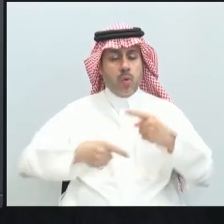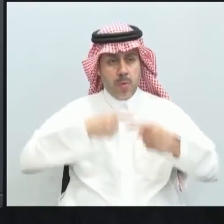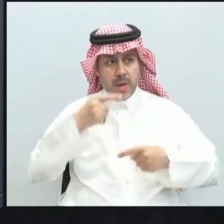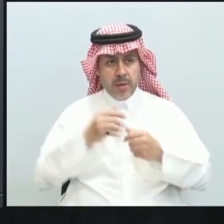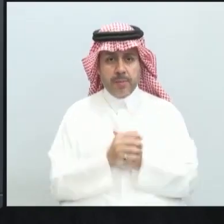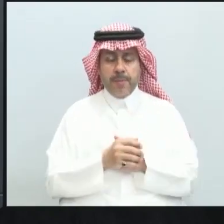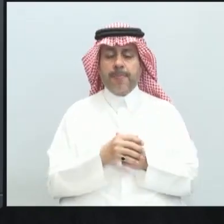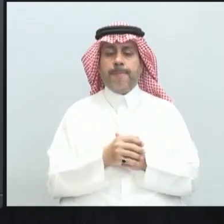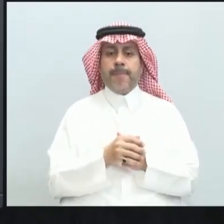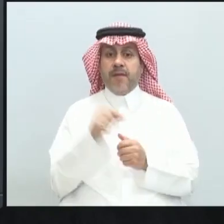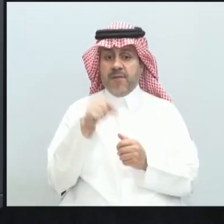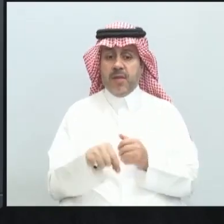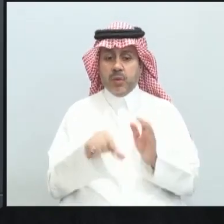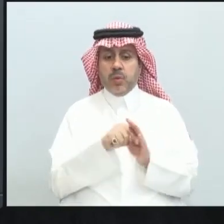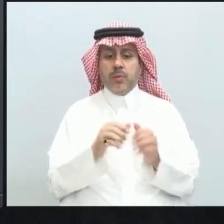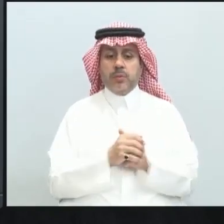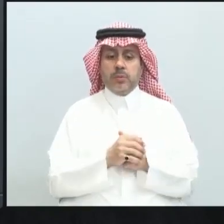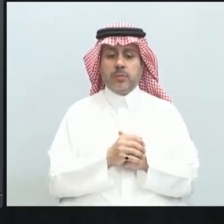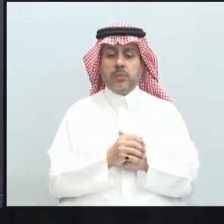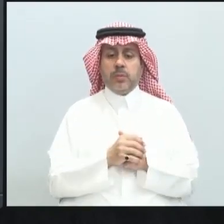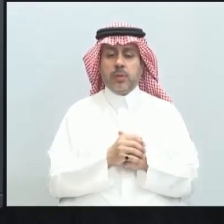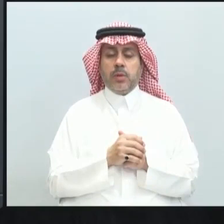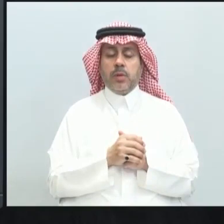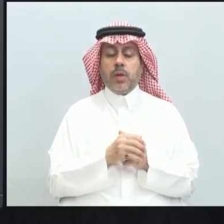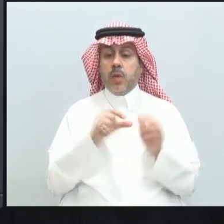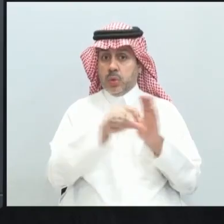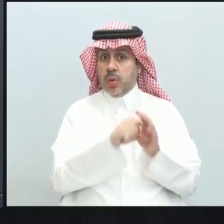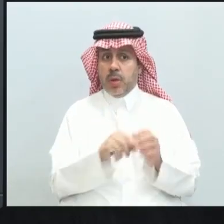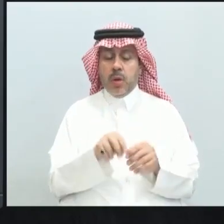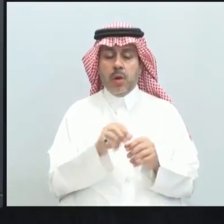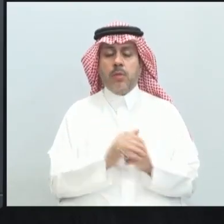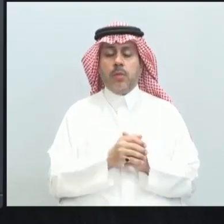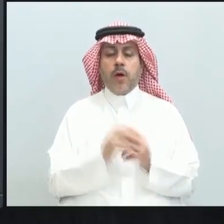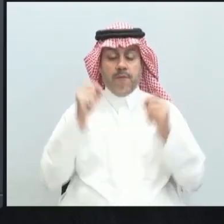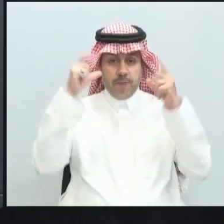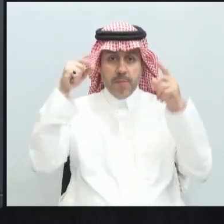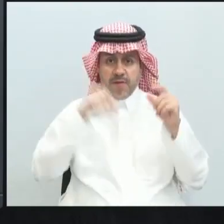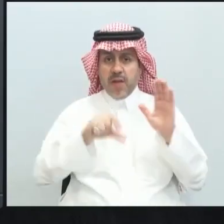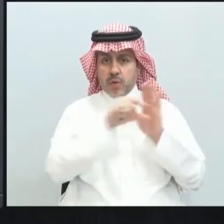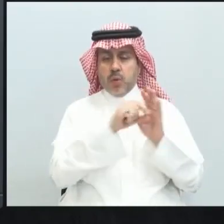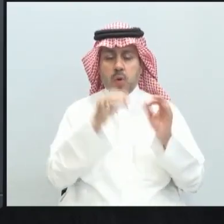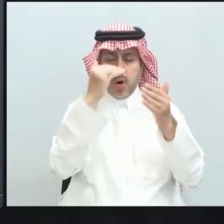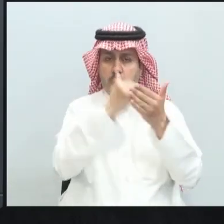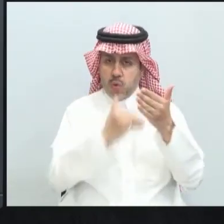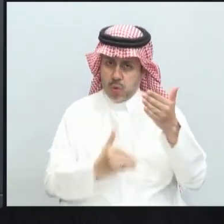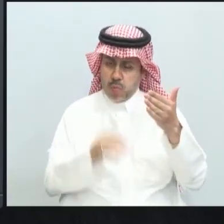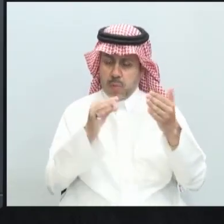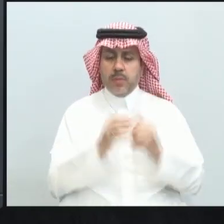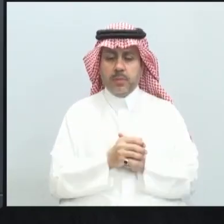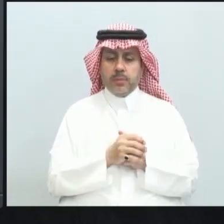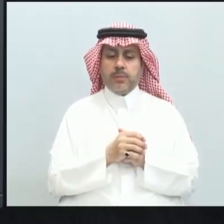وان نذكر انفسنا واياكم بهذه الصوره بحيث اننا وقفنا بحمد الله تعالى على امور مهمه